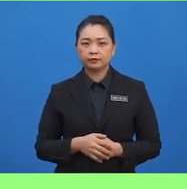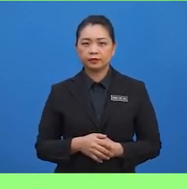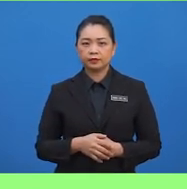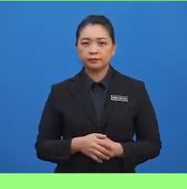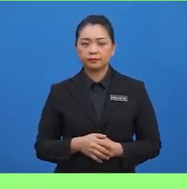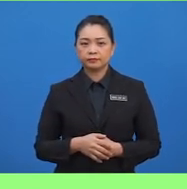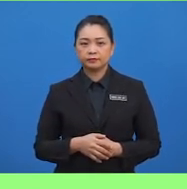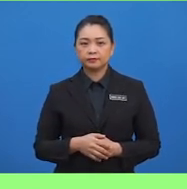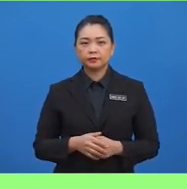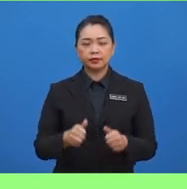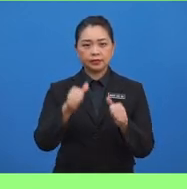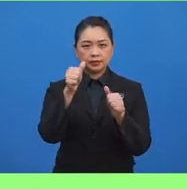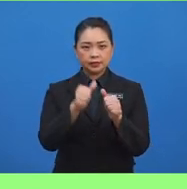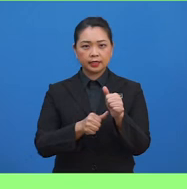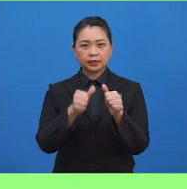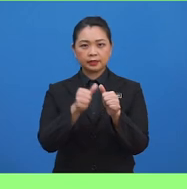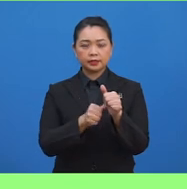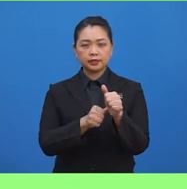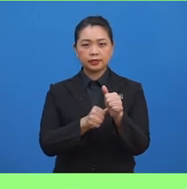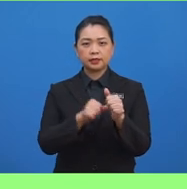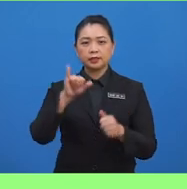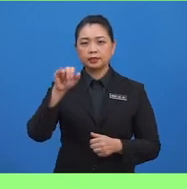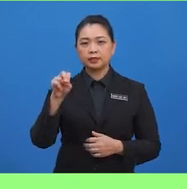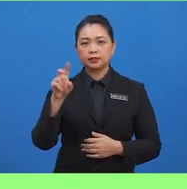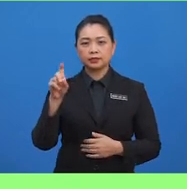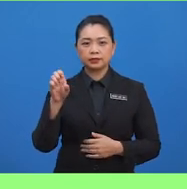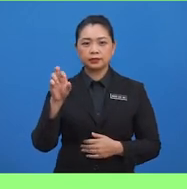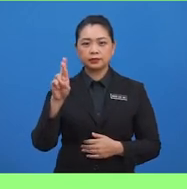nyatet setiap Indra